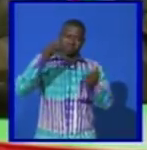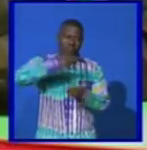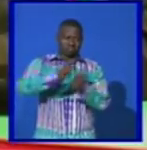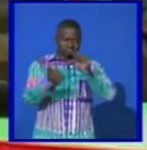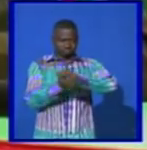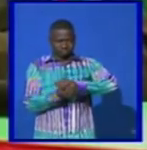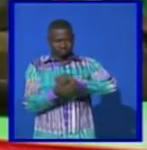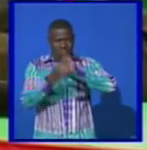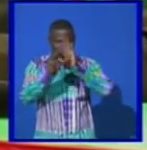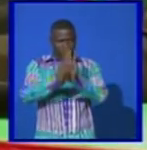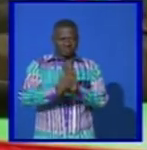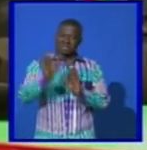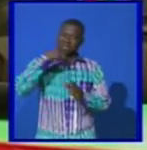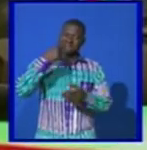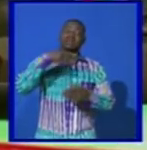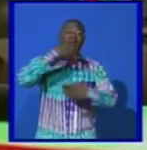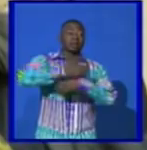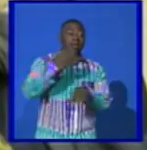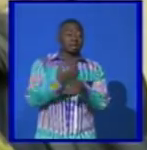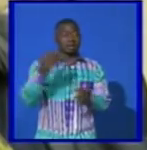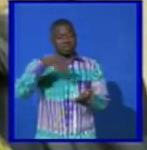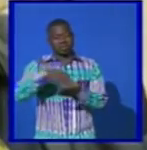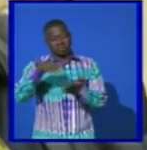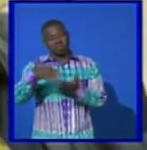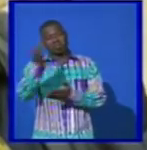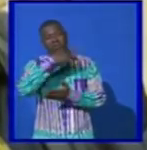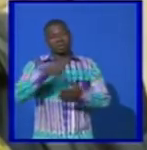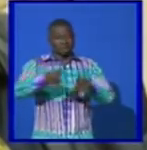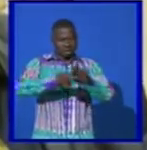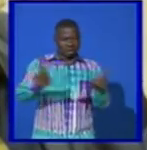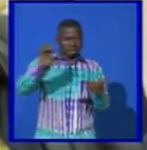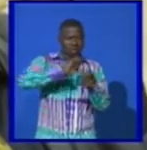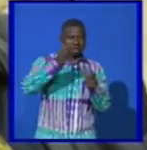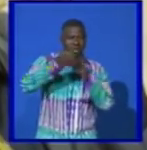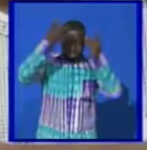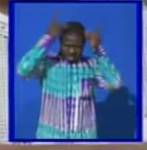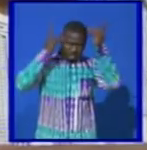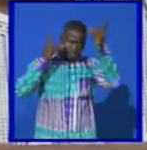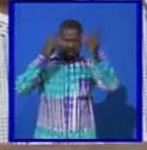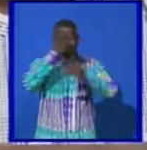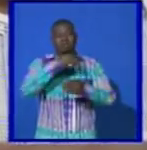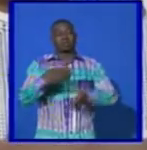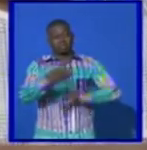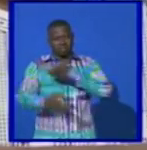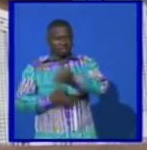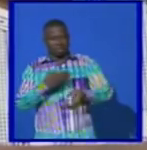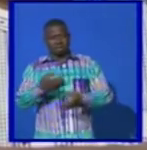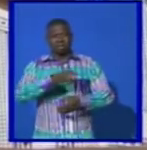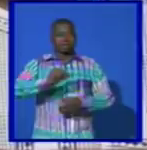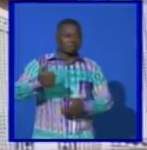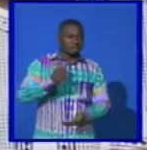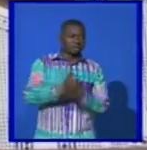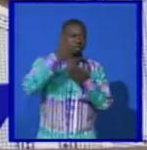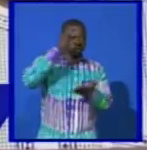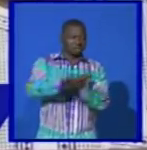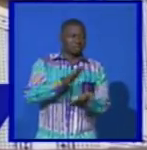des changements qui créent parfois des divergences entre douaniers, commerçants et transitaires. La plupart de nos commerçants ne sont